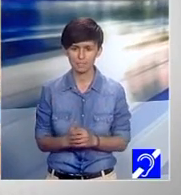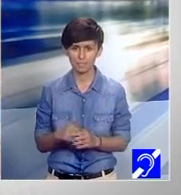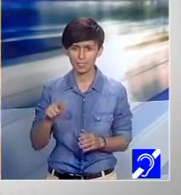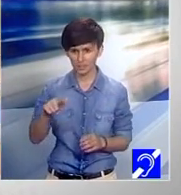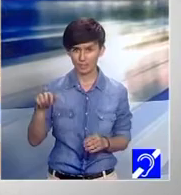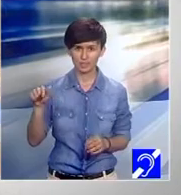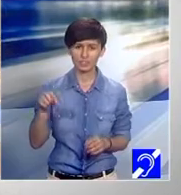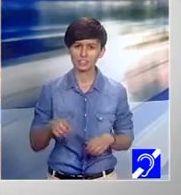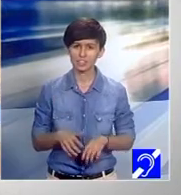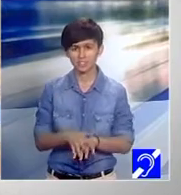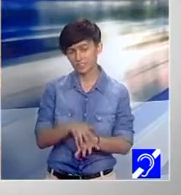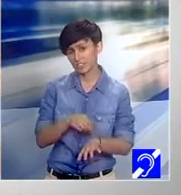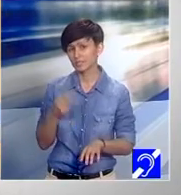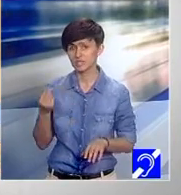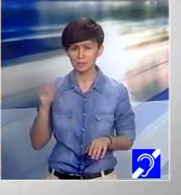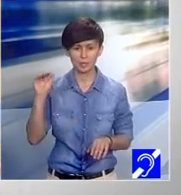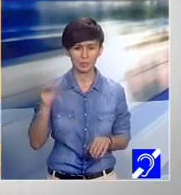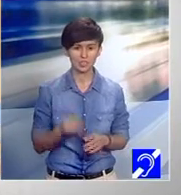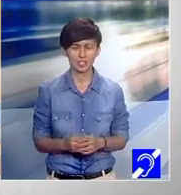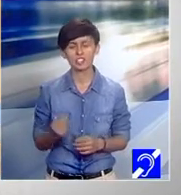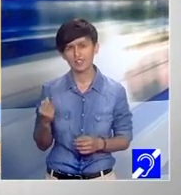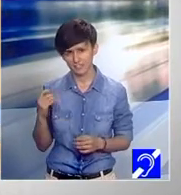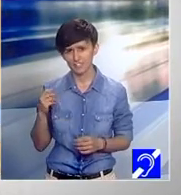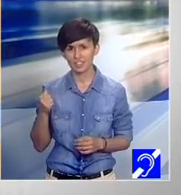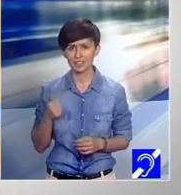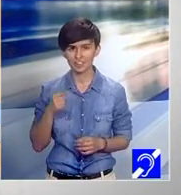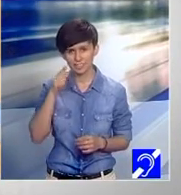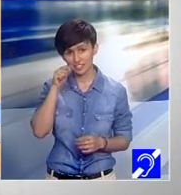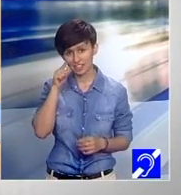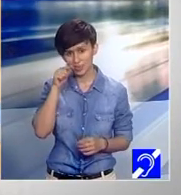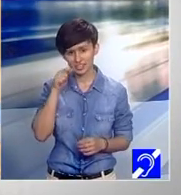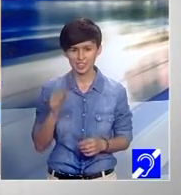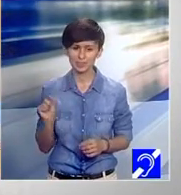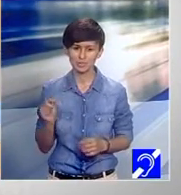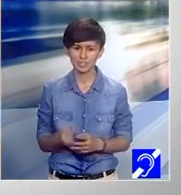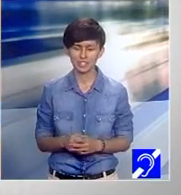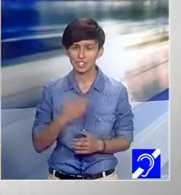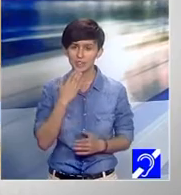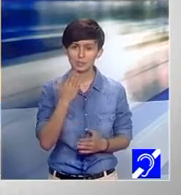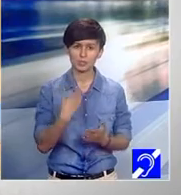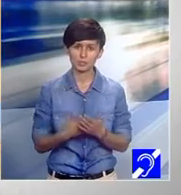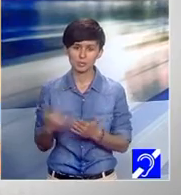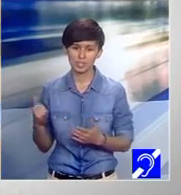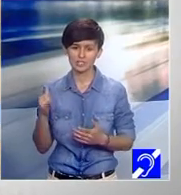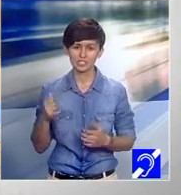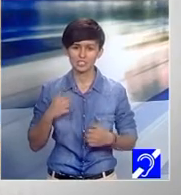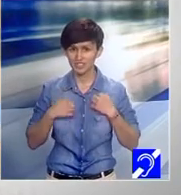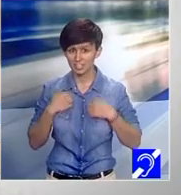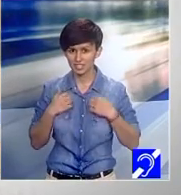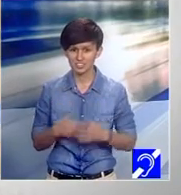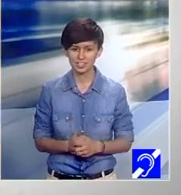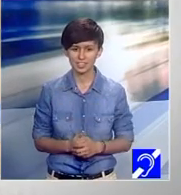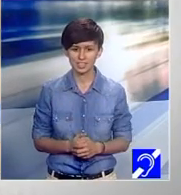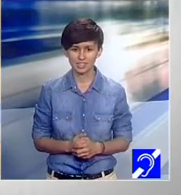Vă simțiți mai bine? Da, bineînțeles, sunt bine, nu? Vă mulțumim frumos că ați venit și ne-ați trezit. Ne-ați înviorat un pic. Mi-a crescut